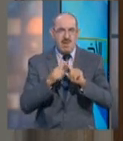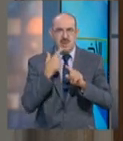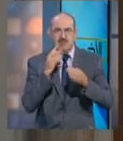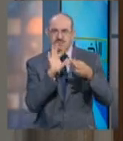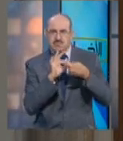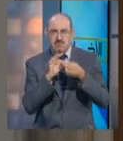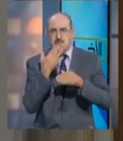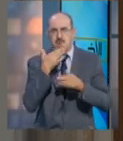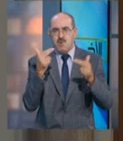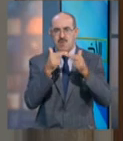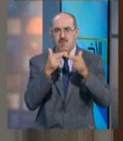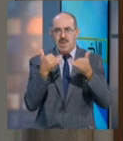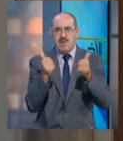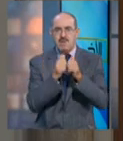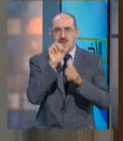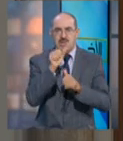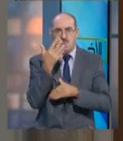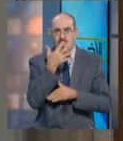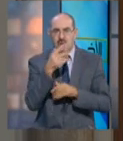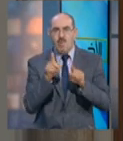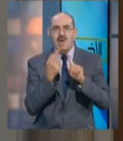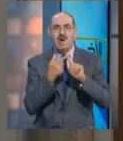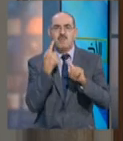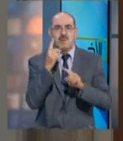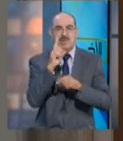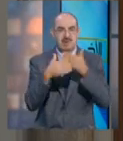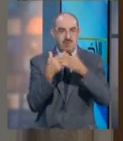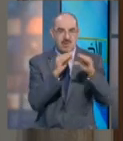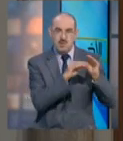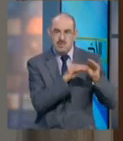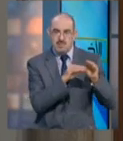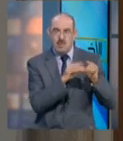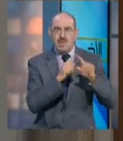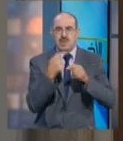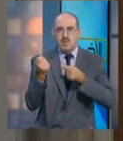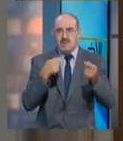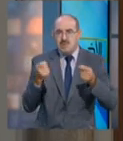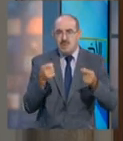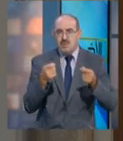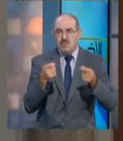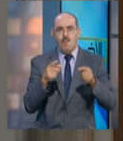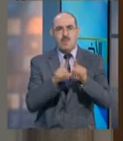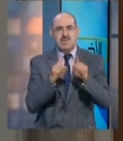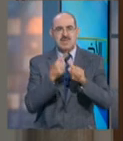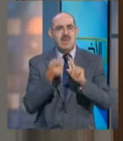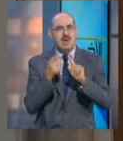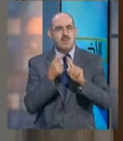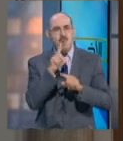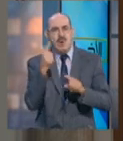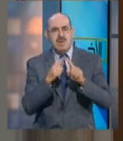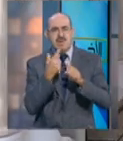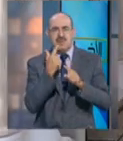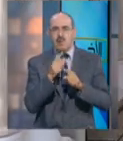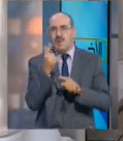أعلى مستوى، خاصة في مجالات التنمية الاقتصادية والتجارية بالتركيز على عدد من المجالات